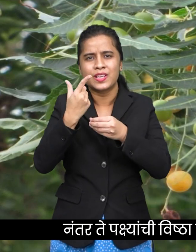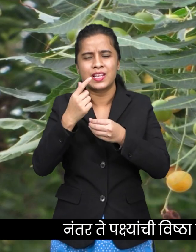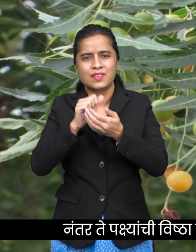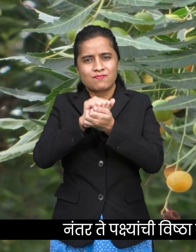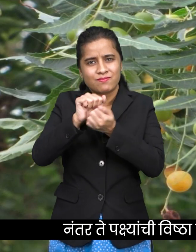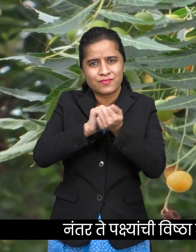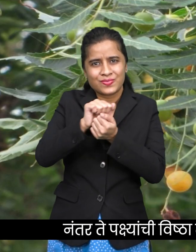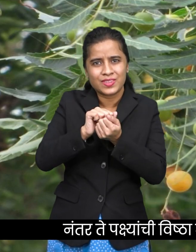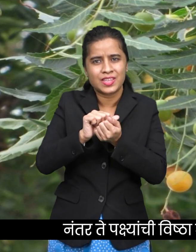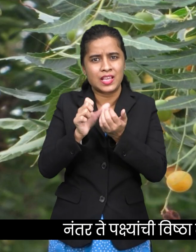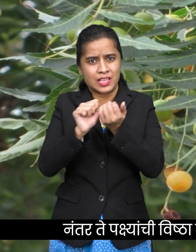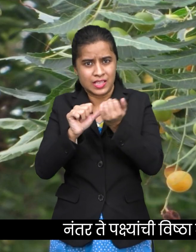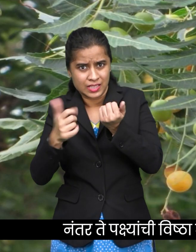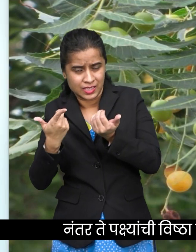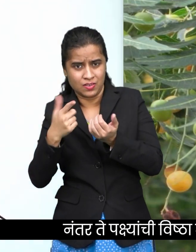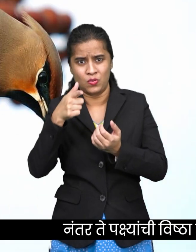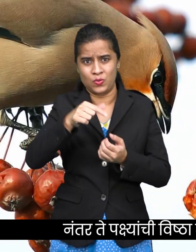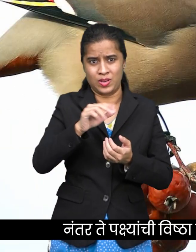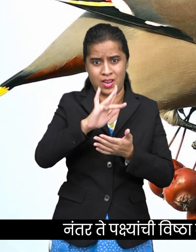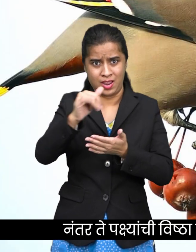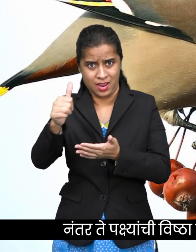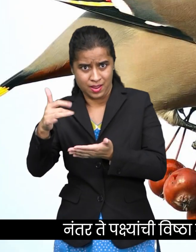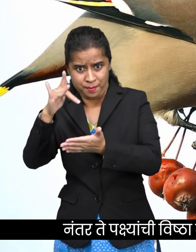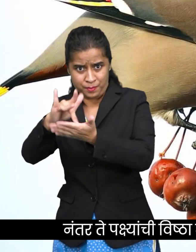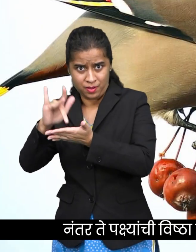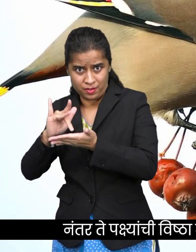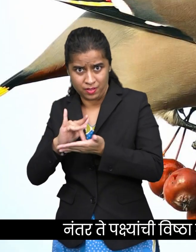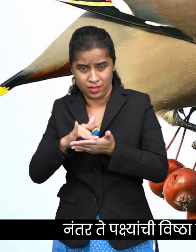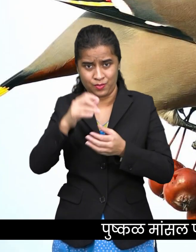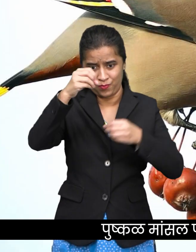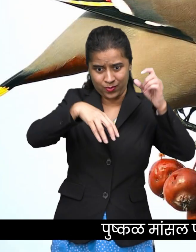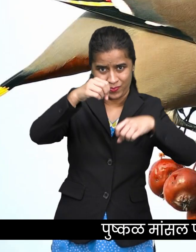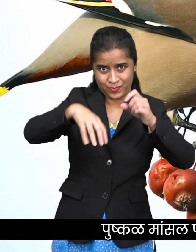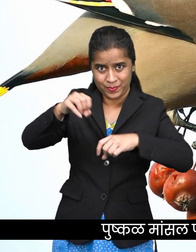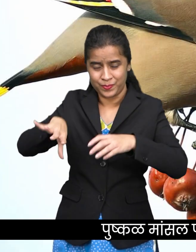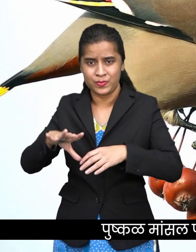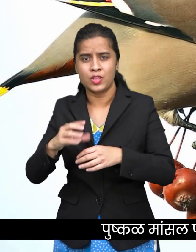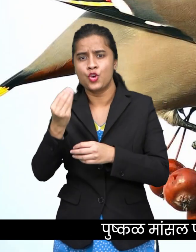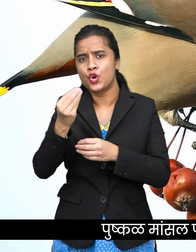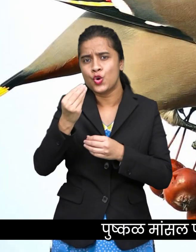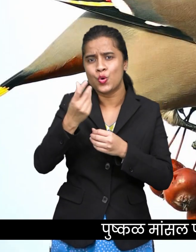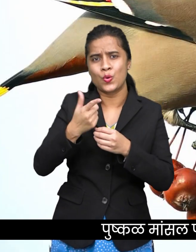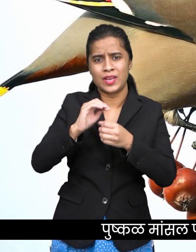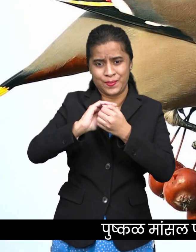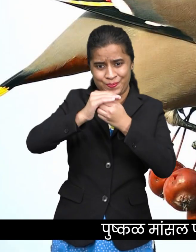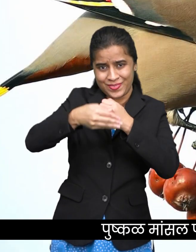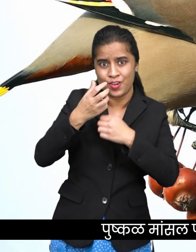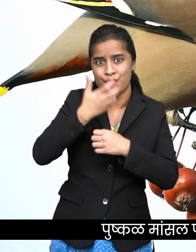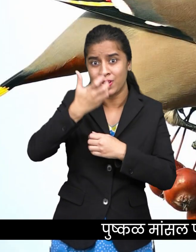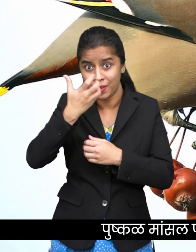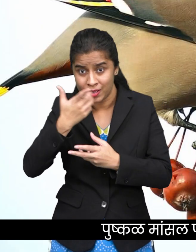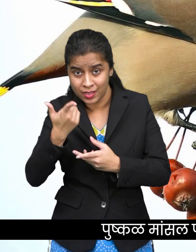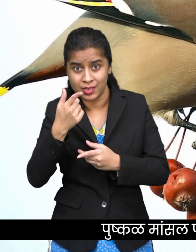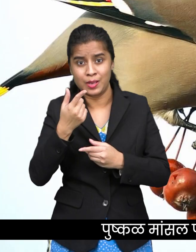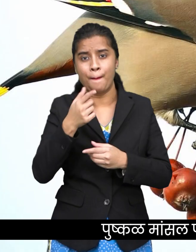नंतर ते पक्ष्यांची विष्ठा म्हणून इतर ठिकाणी विखुरले जातात. पुष्कळ मांसल फळे प्राण्यांनी खायची असतात.